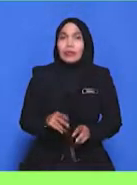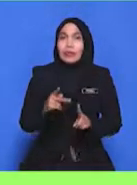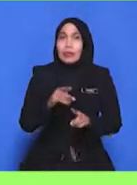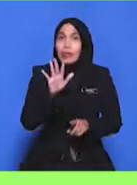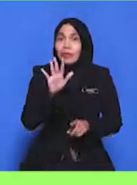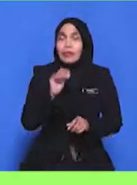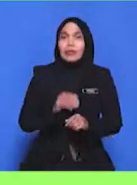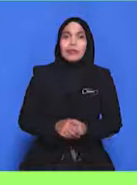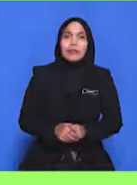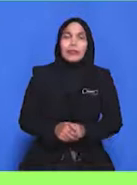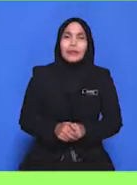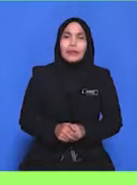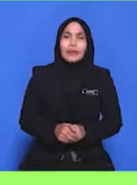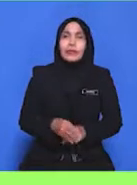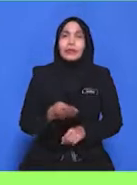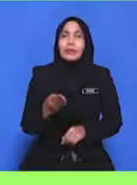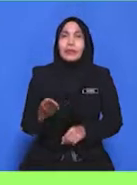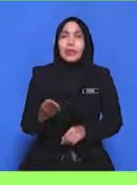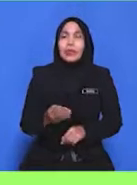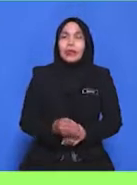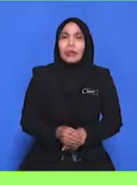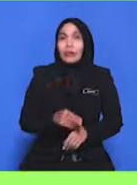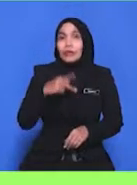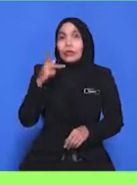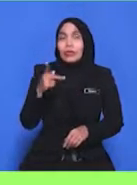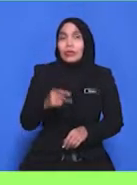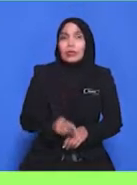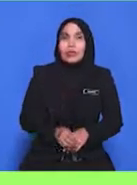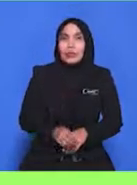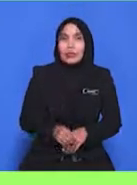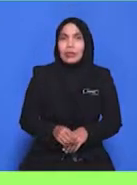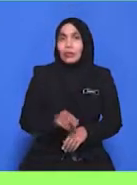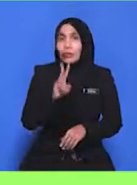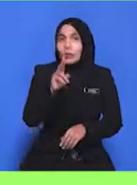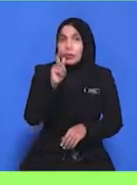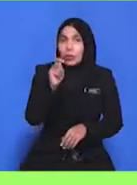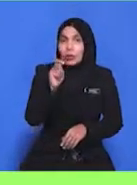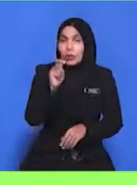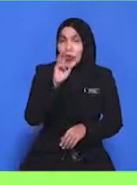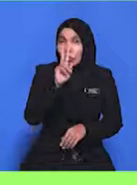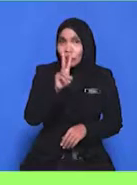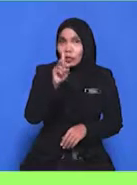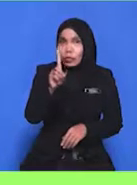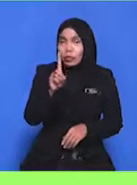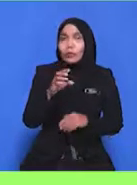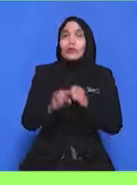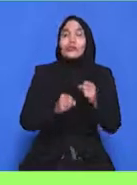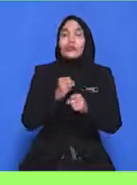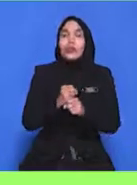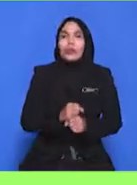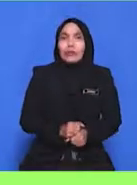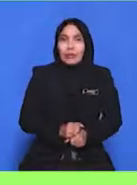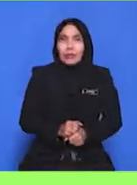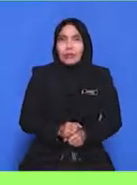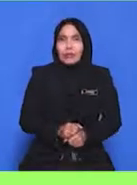Umayyah. Beliau telah memerintah selama 21 tahun, iaitu bermula daripada